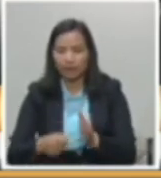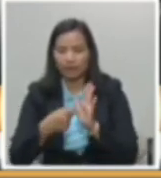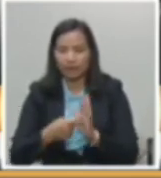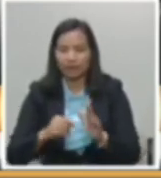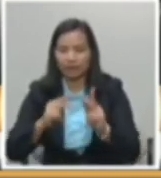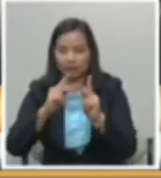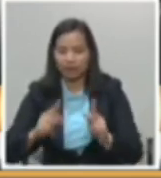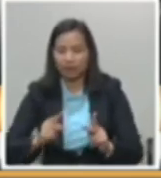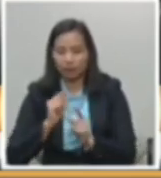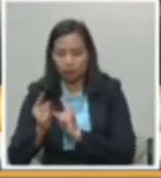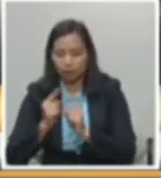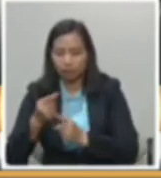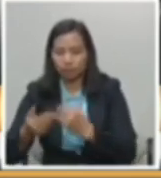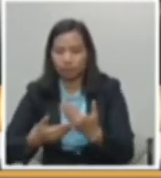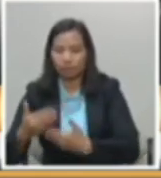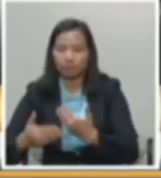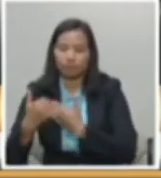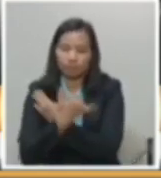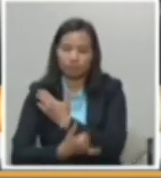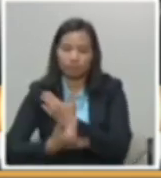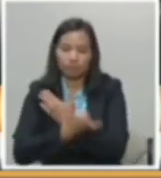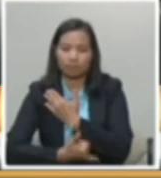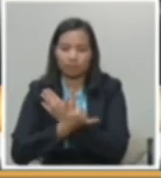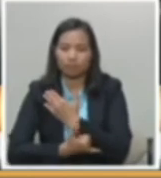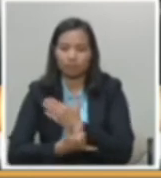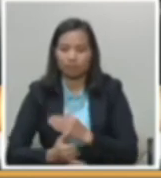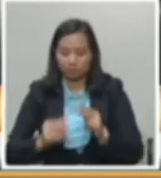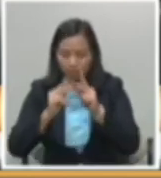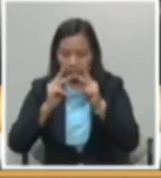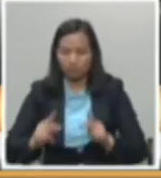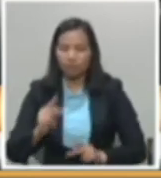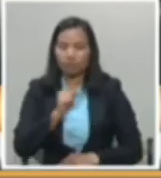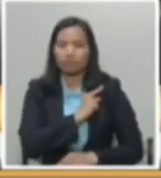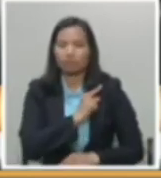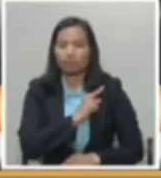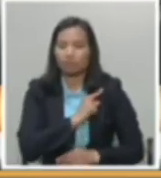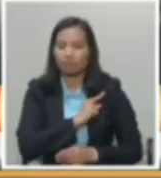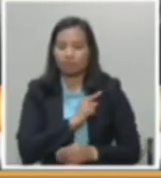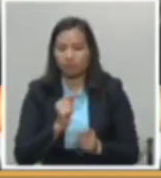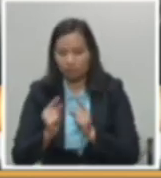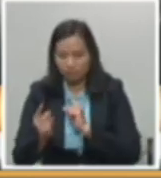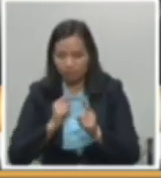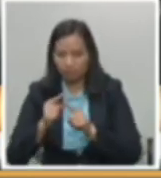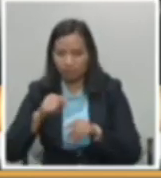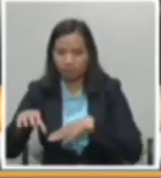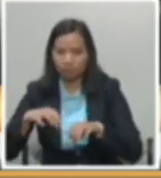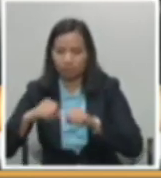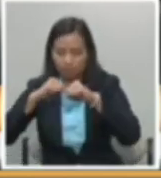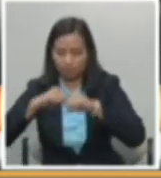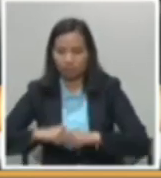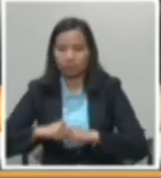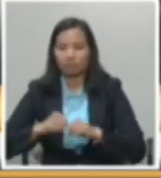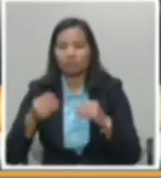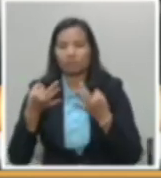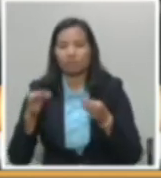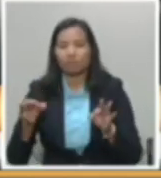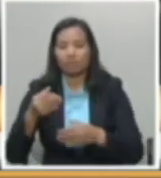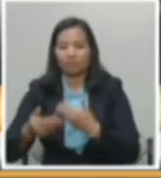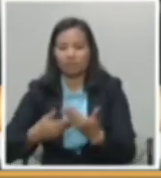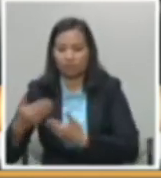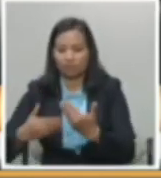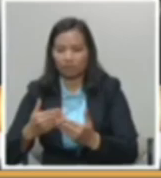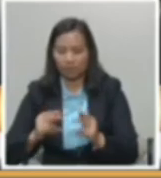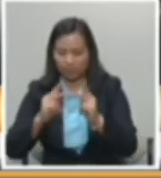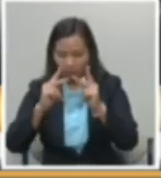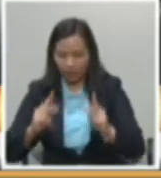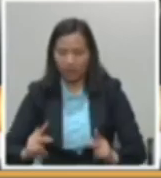รจาการค้าระหว่างประเทศซึ่งเป็นกรมที่รับผิดชอบในการเจรจาจัดทำความตกลงเสรีทางการค้าเป็นกรม